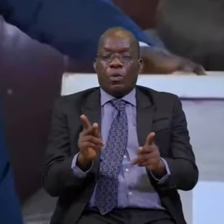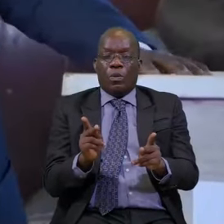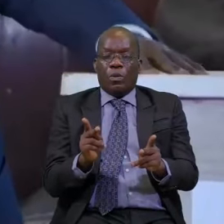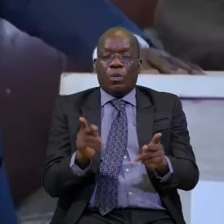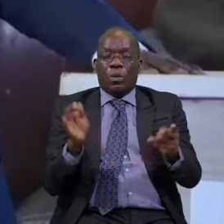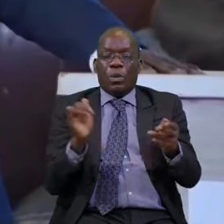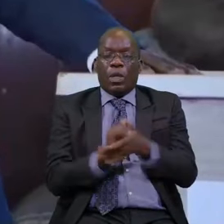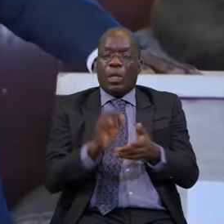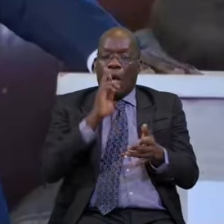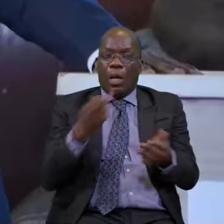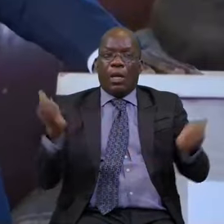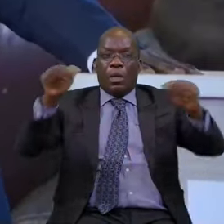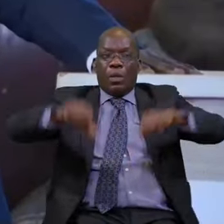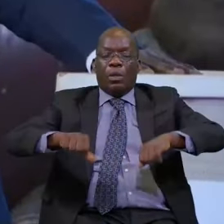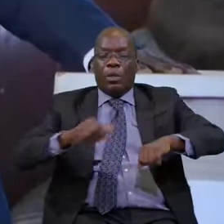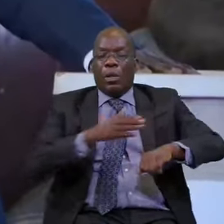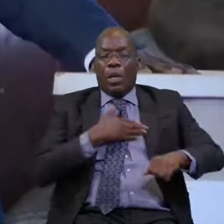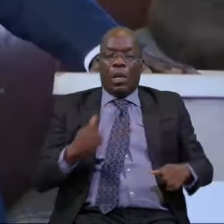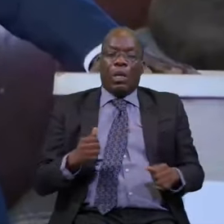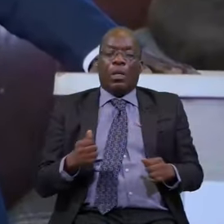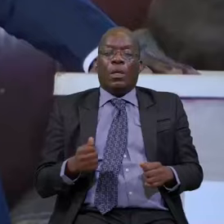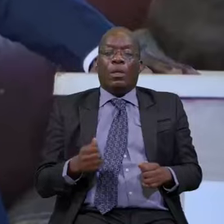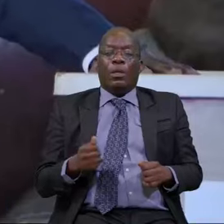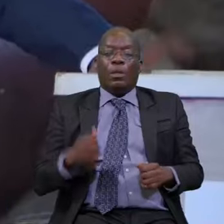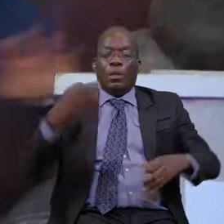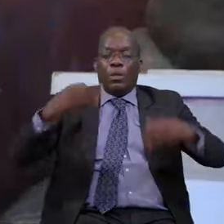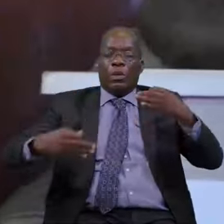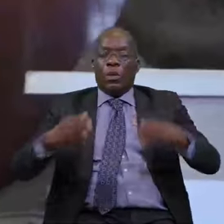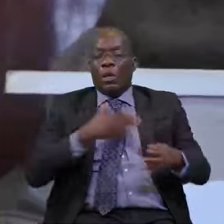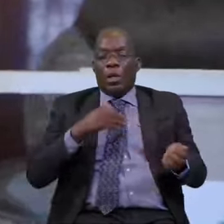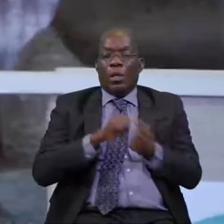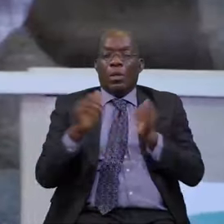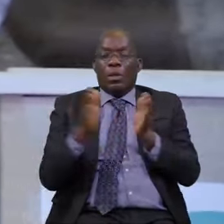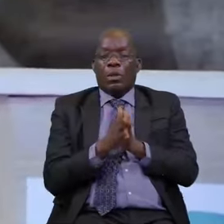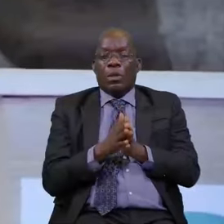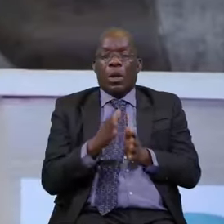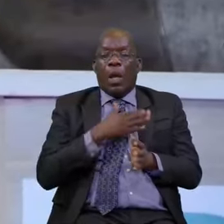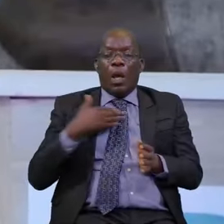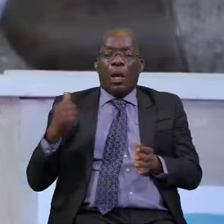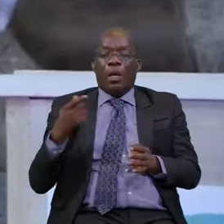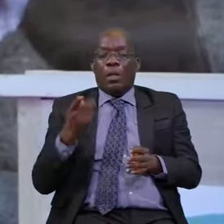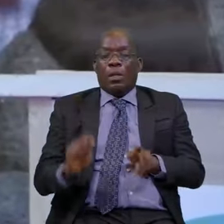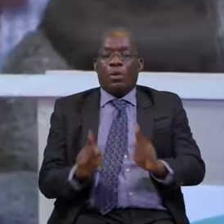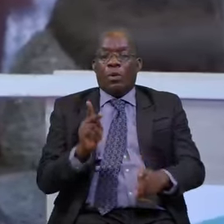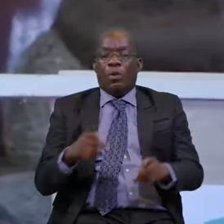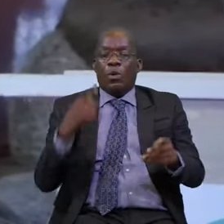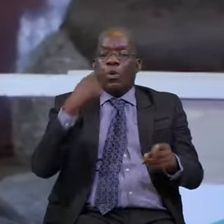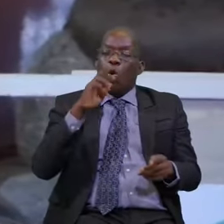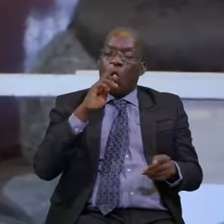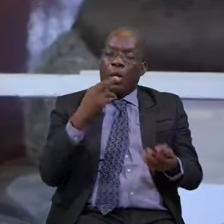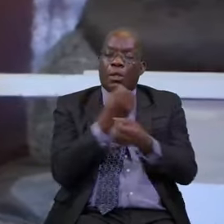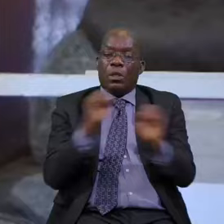ceux qui seront condamnés, détruits, et ceux qui